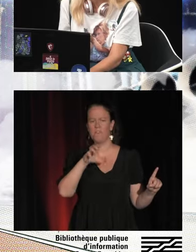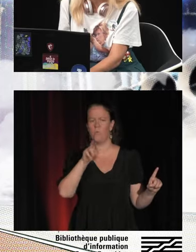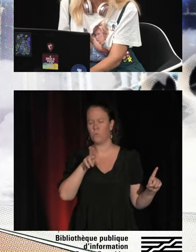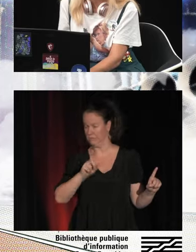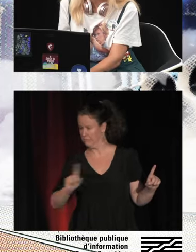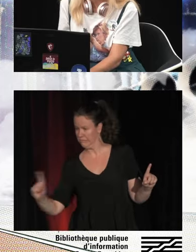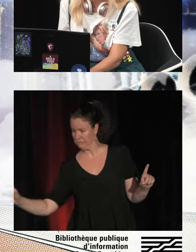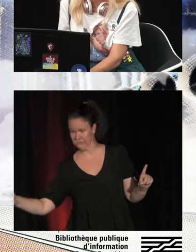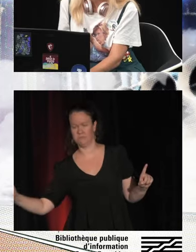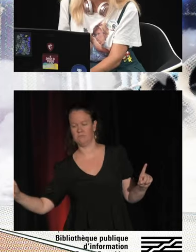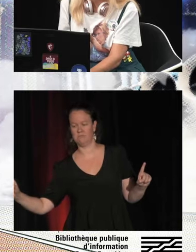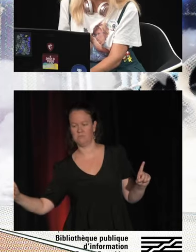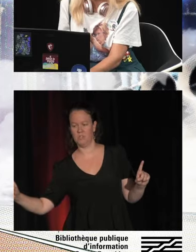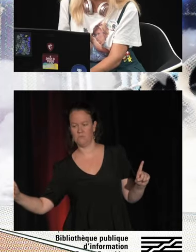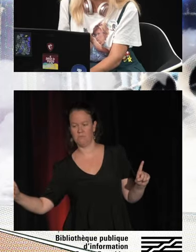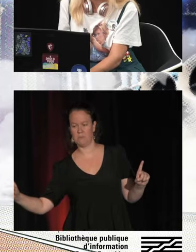garçon.